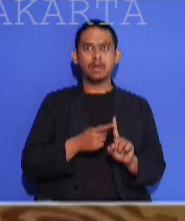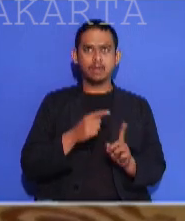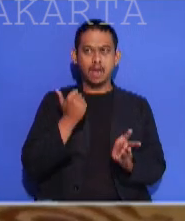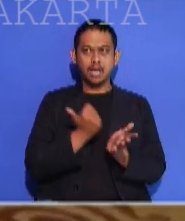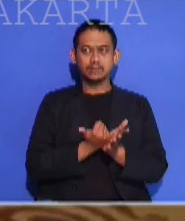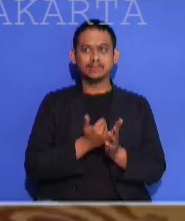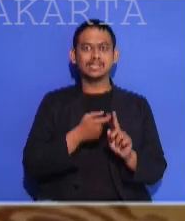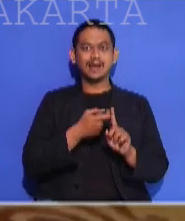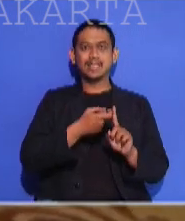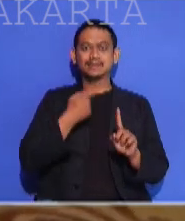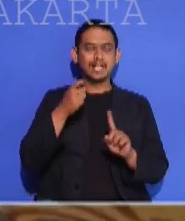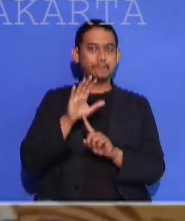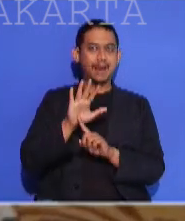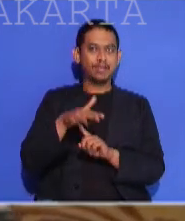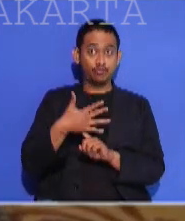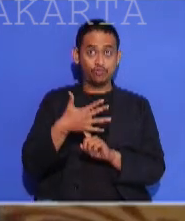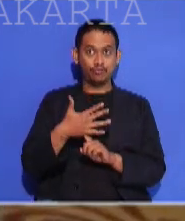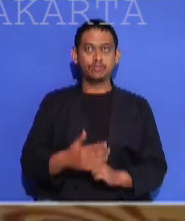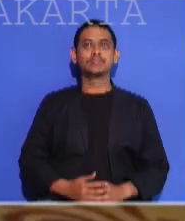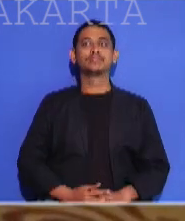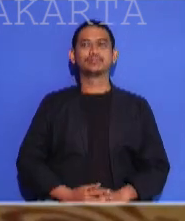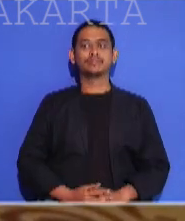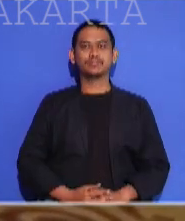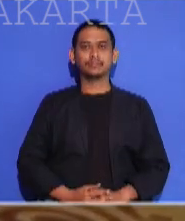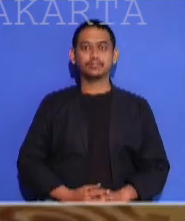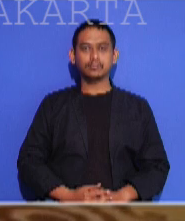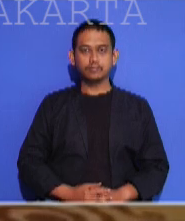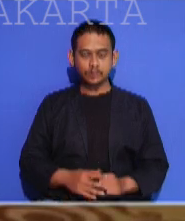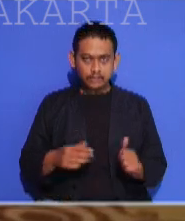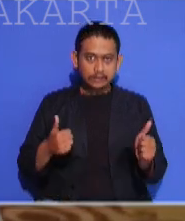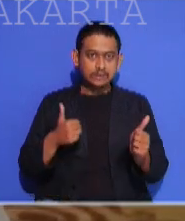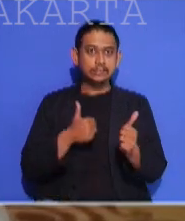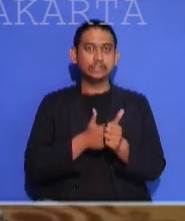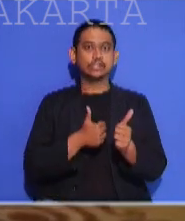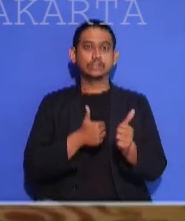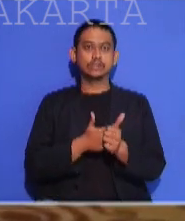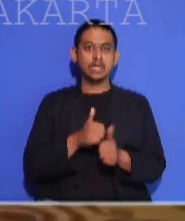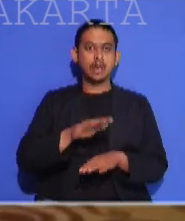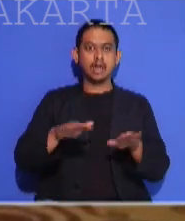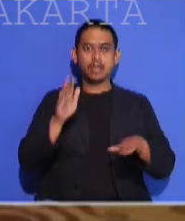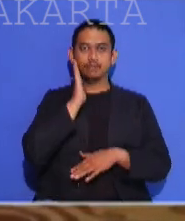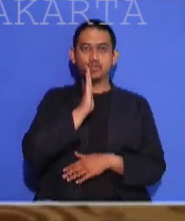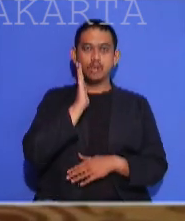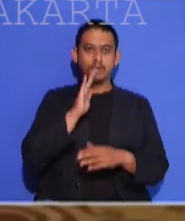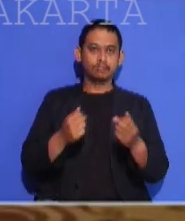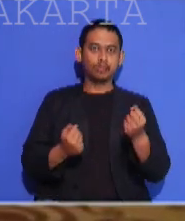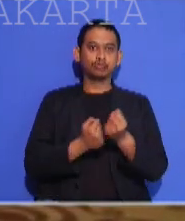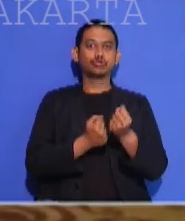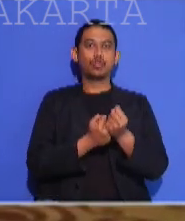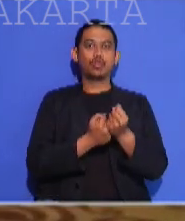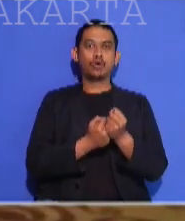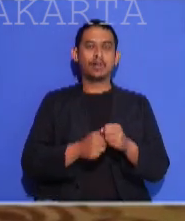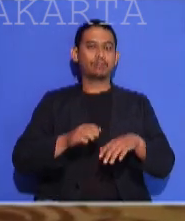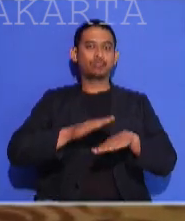bantung kemudian kita mengikuti anak-anak yang milenial ini akan kita dorong sehingga kebudayaan di